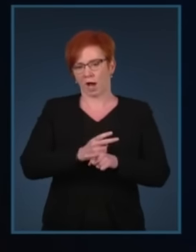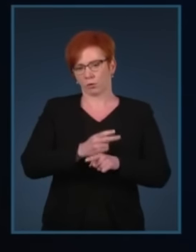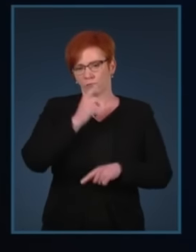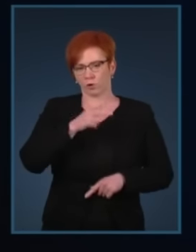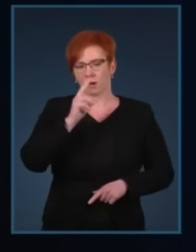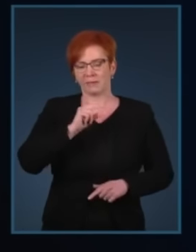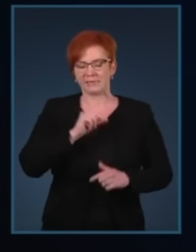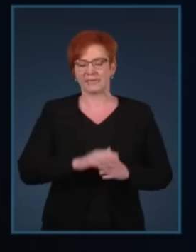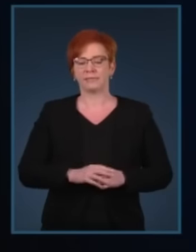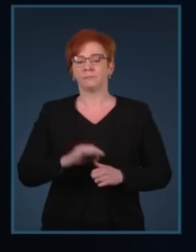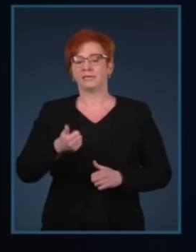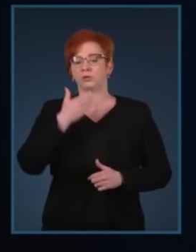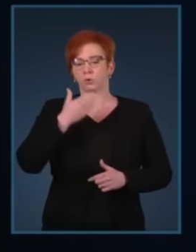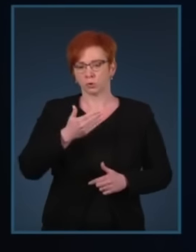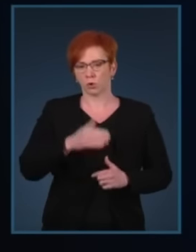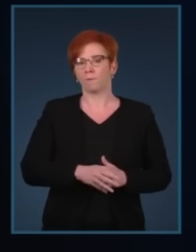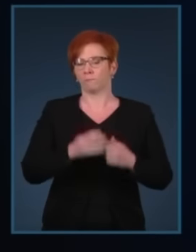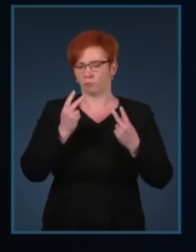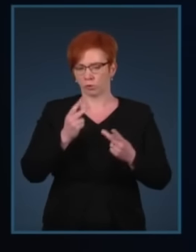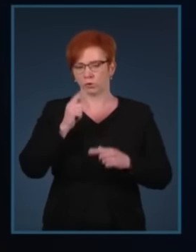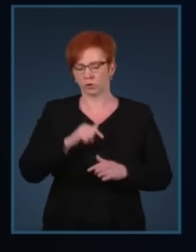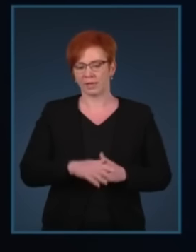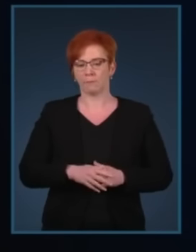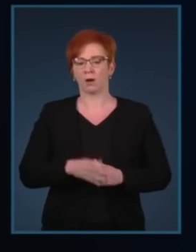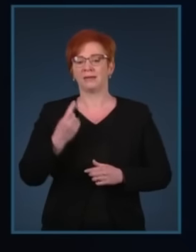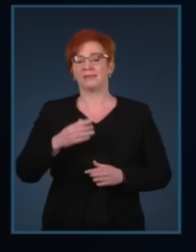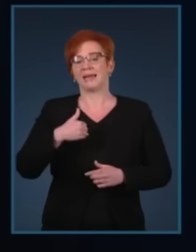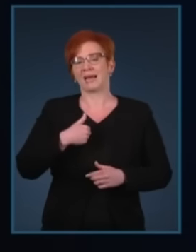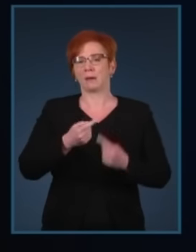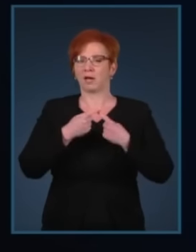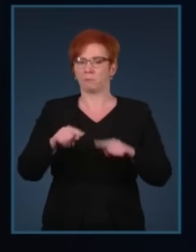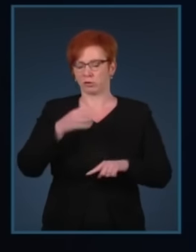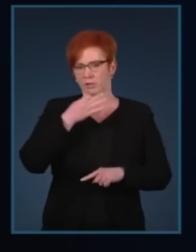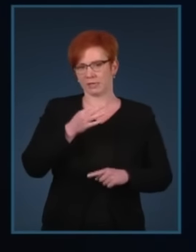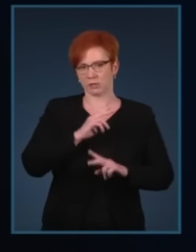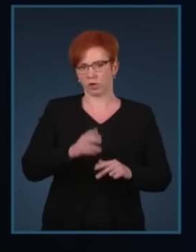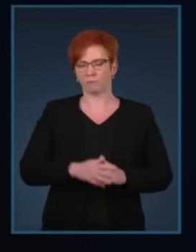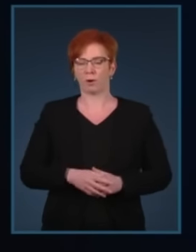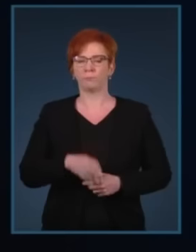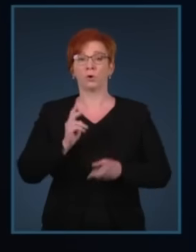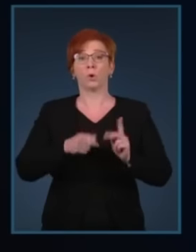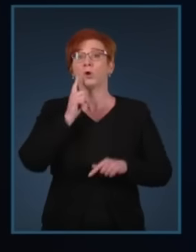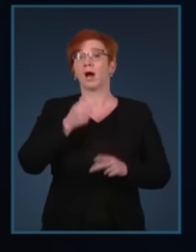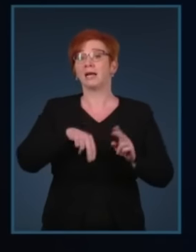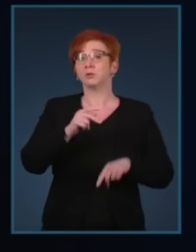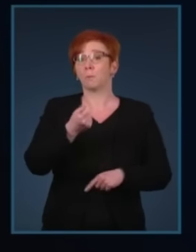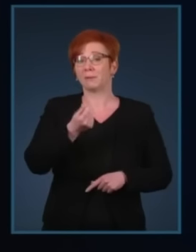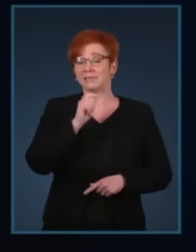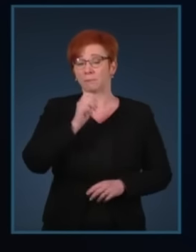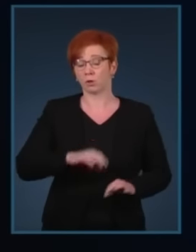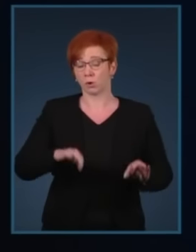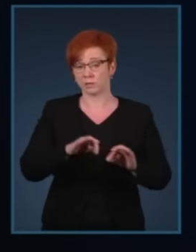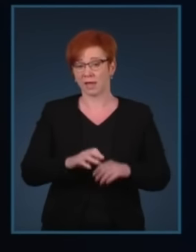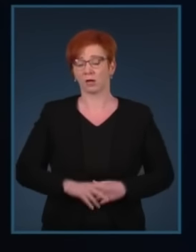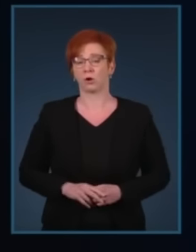és köszönöm, pontos téma, de ezért nekem egy másik kérdésem van, hogy hogyan lesz több pénze Magyarországnak. És